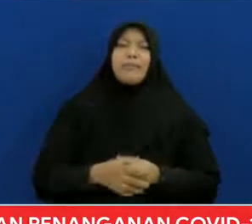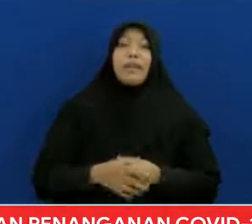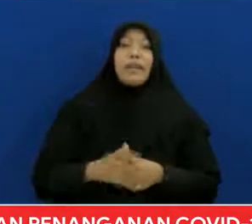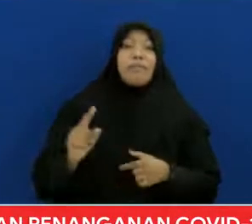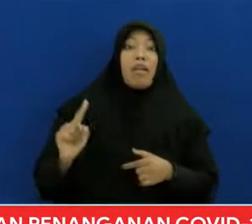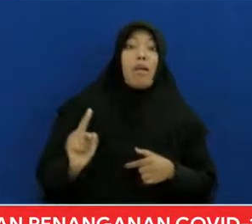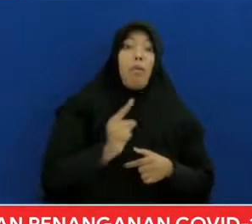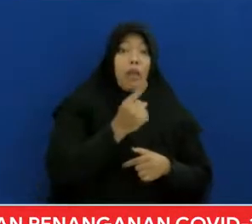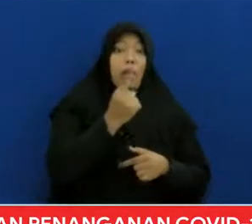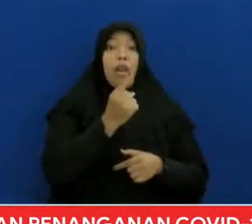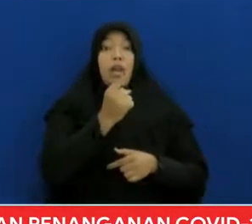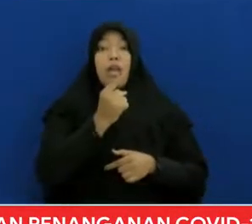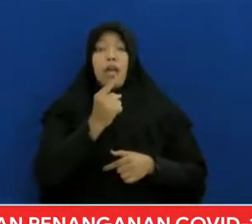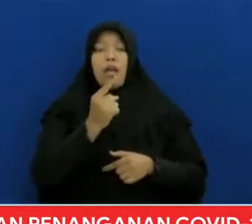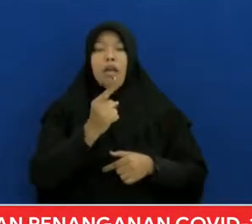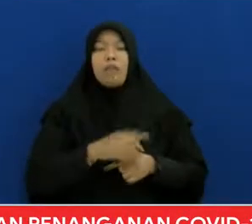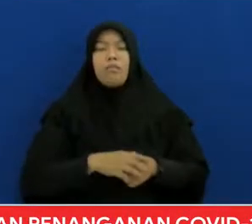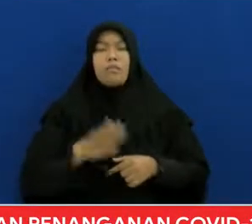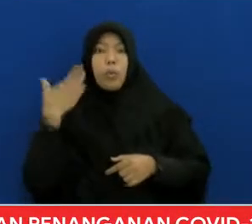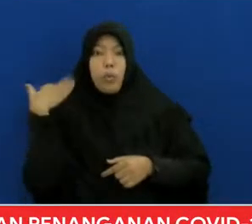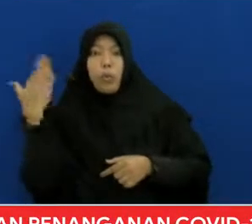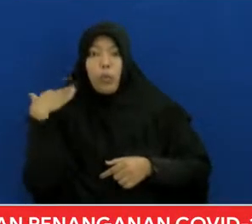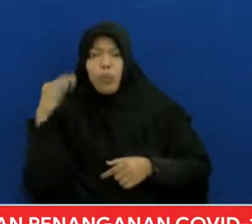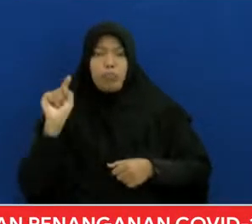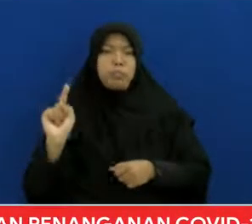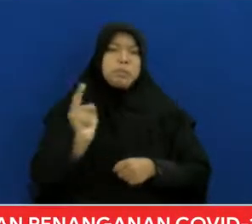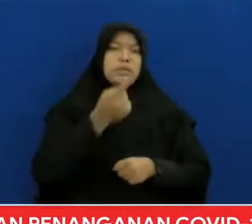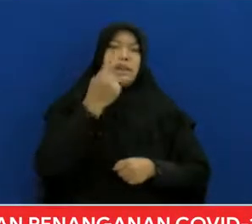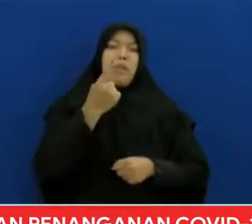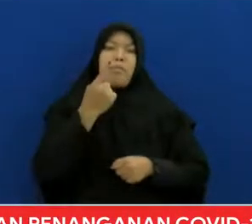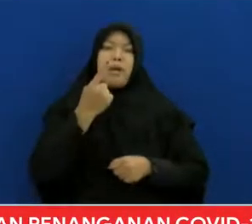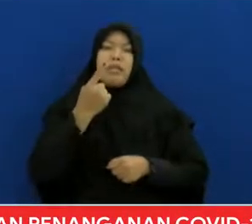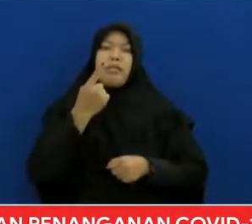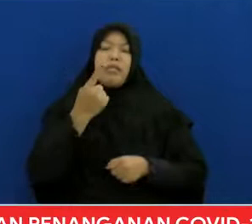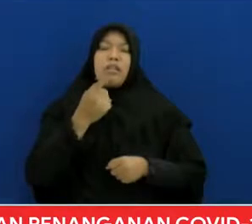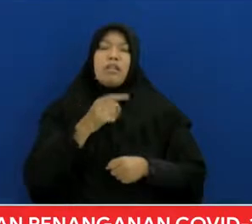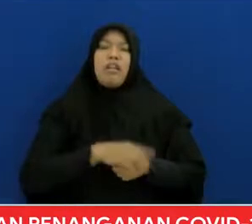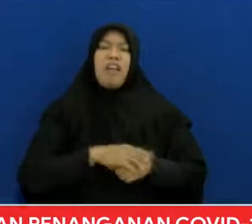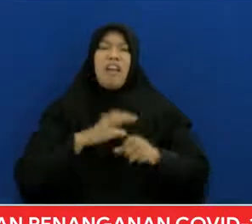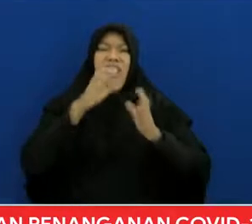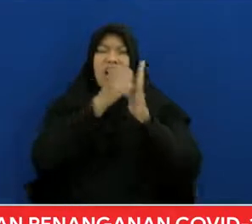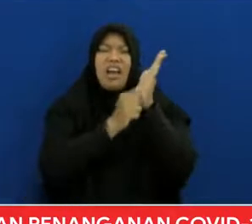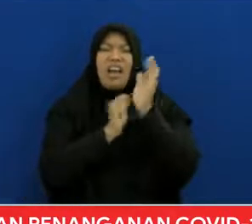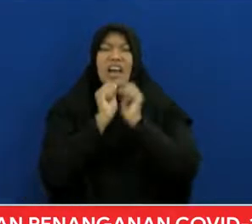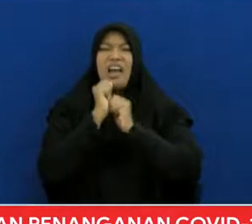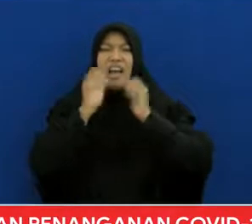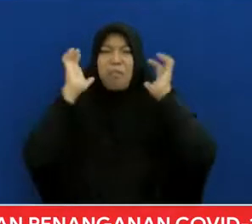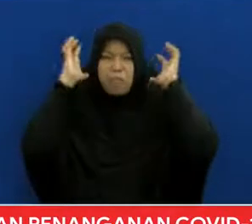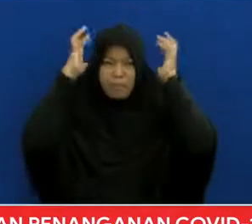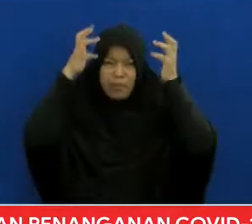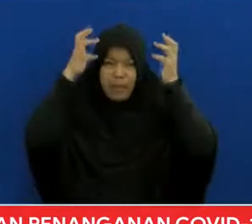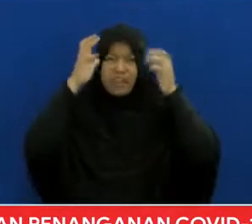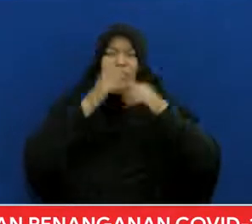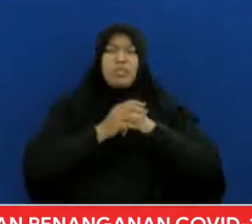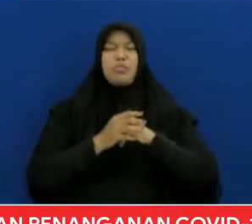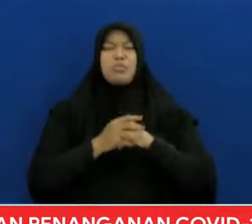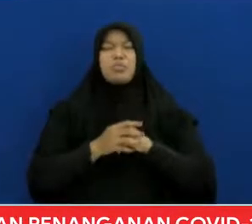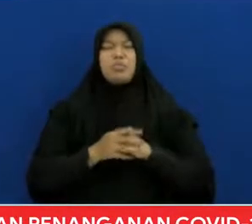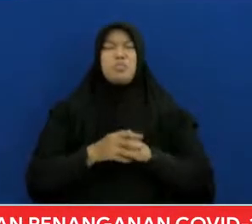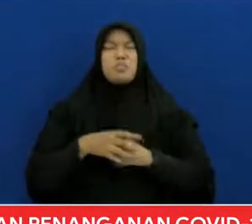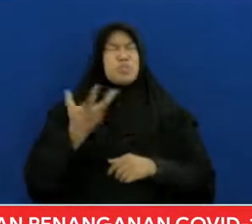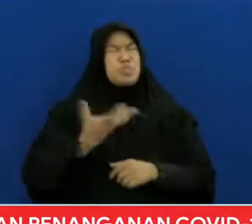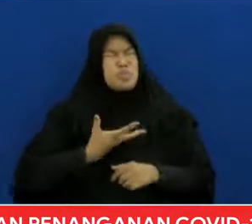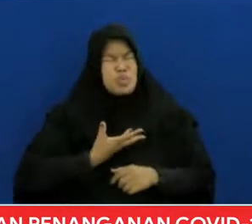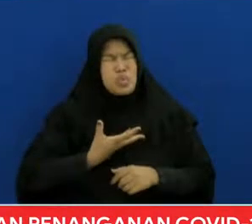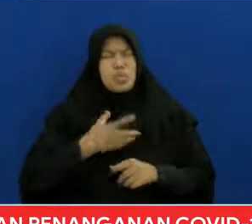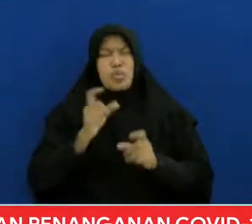awal bermulanya wabah ini, alat pelindung diri merupakan hal yang paling urgen bagi para medis